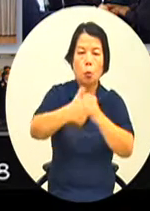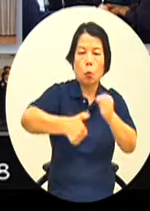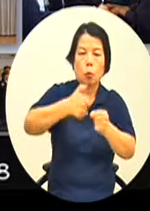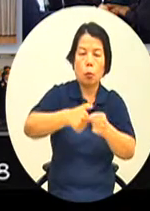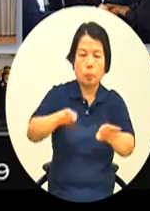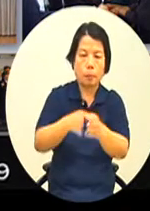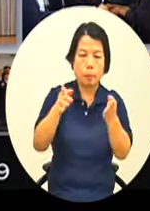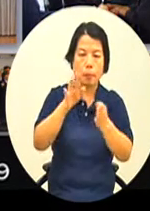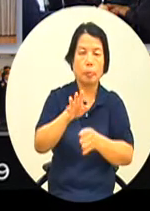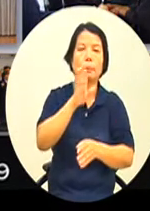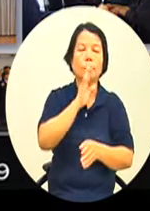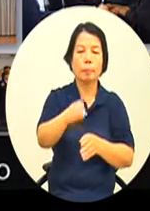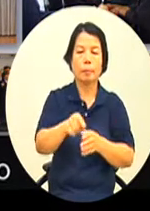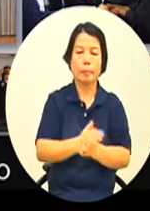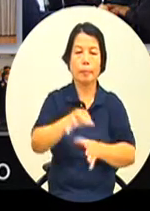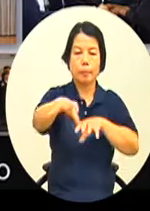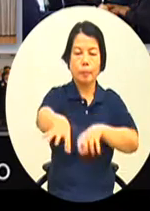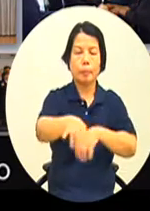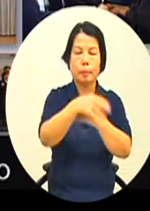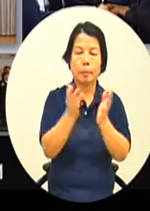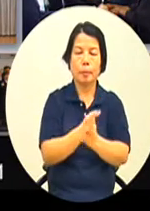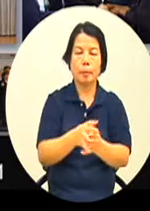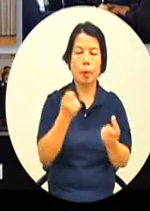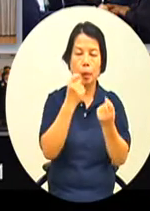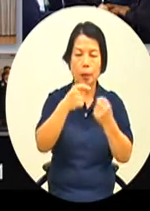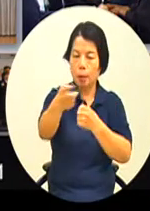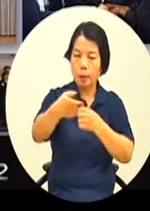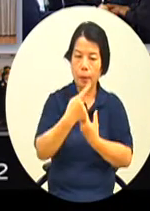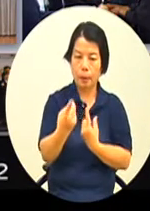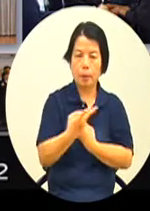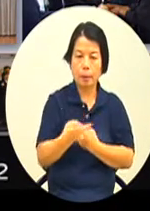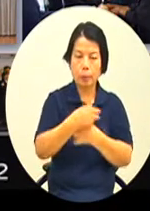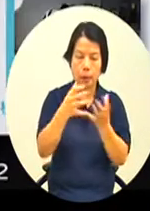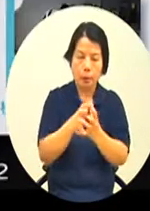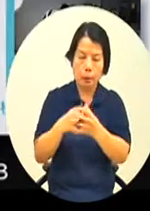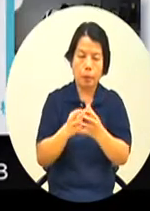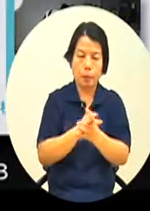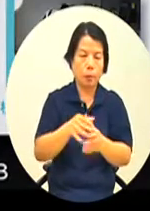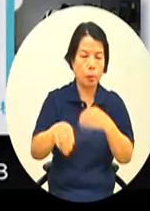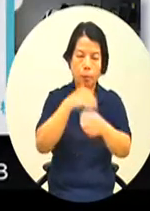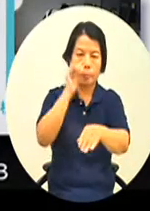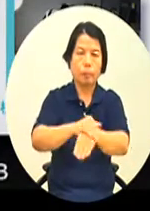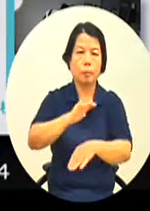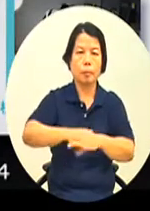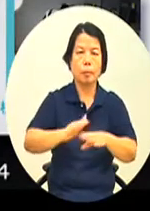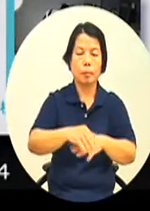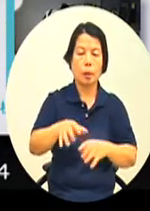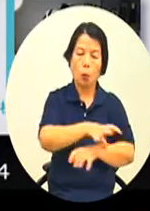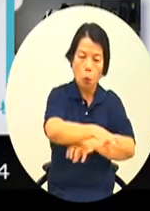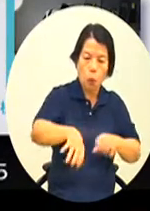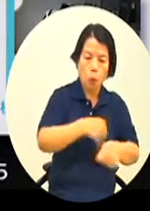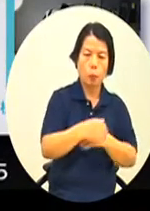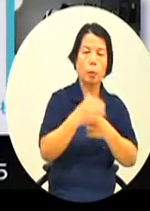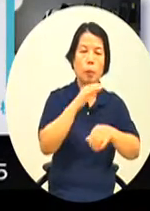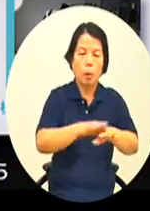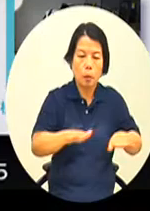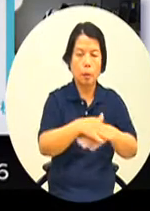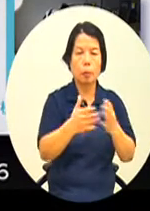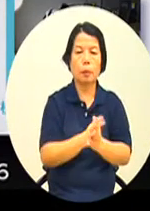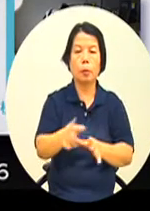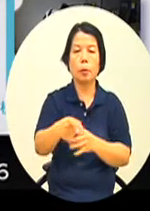点，让双方的城市更加创造更多双赢的机会哦。那接下来维护公务环境的安全跟保障我们洽公市民